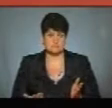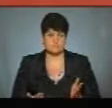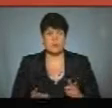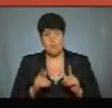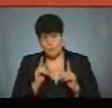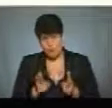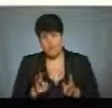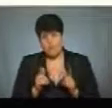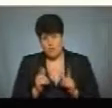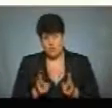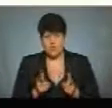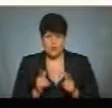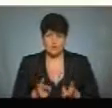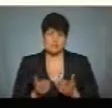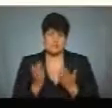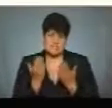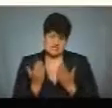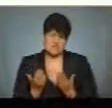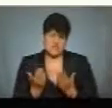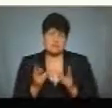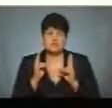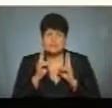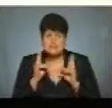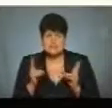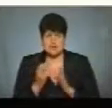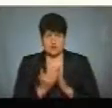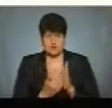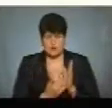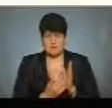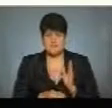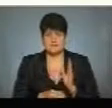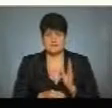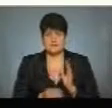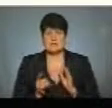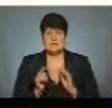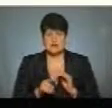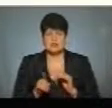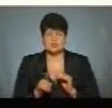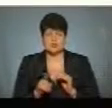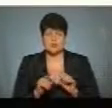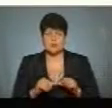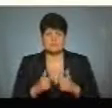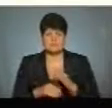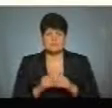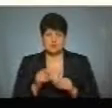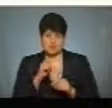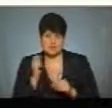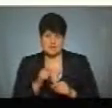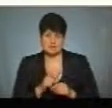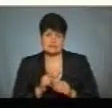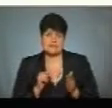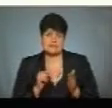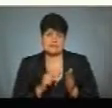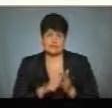власне, погоджуюся з вами відносно того, що не знають програми. По тій причині, що все ж таки там комітет виборців України